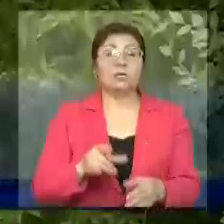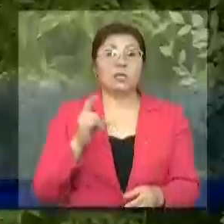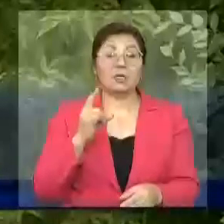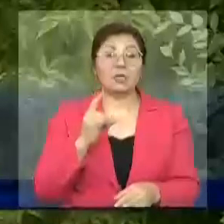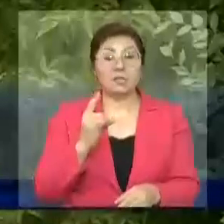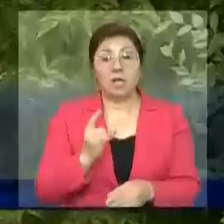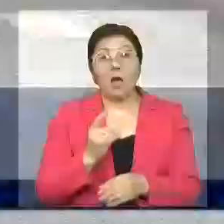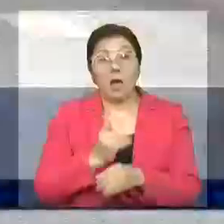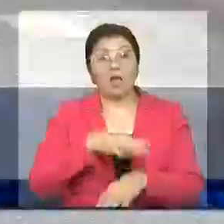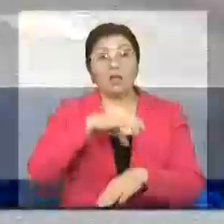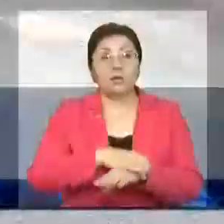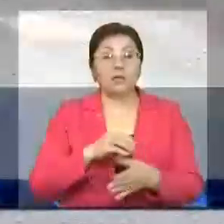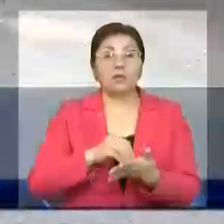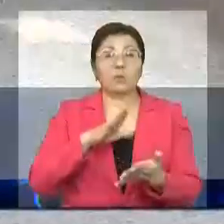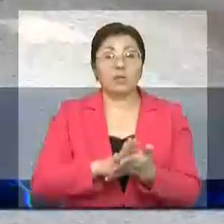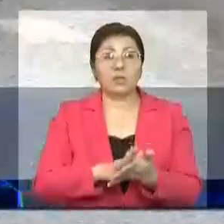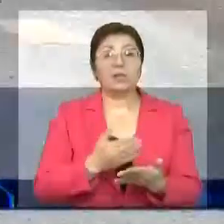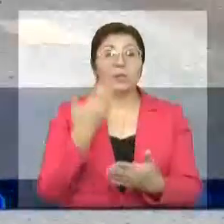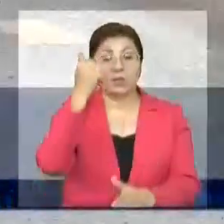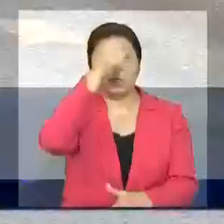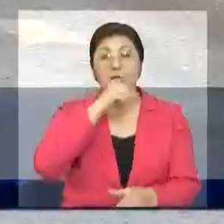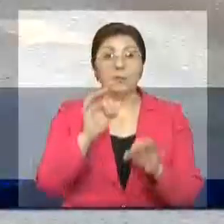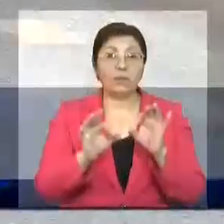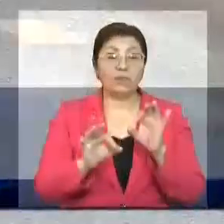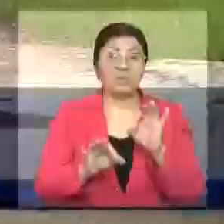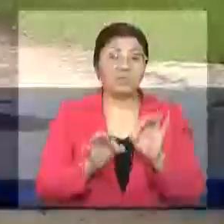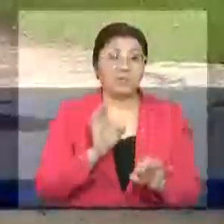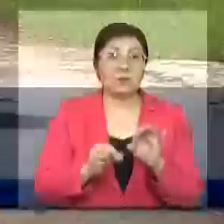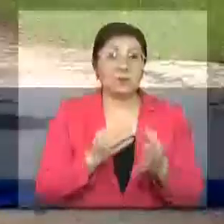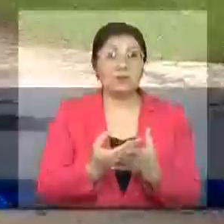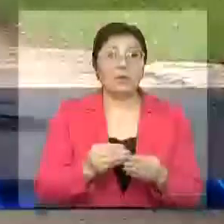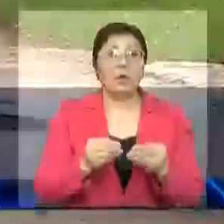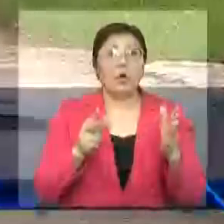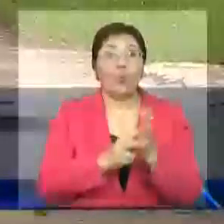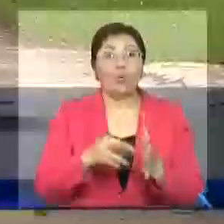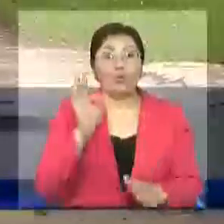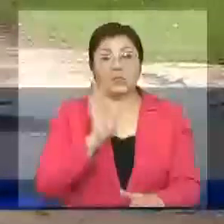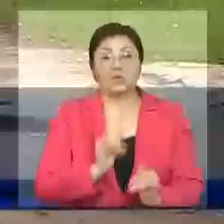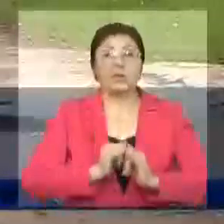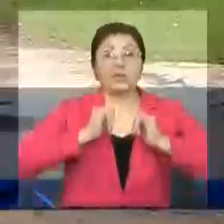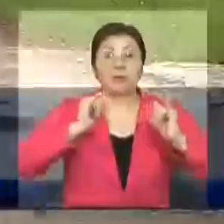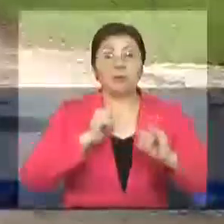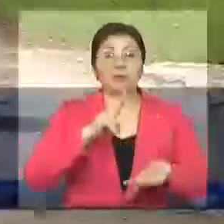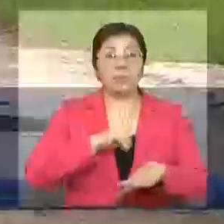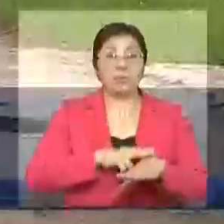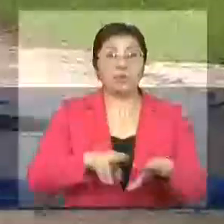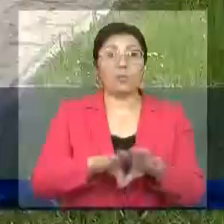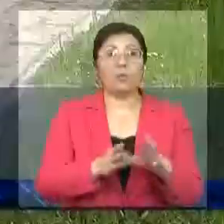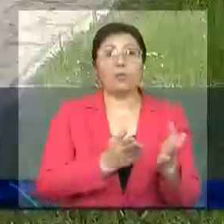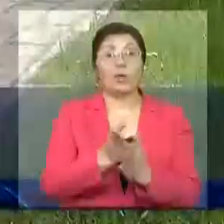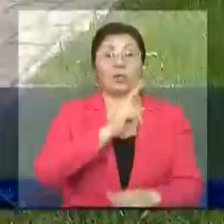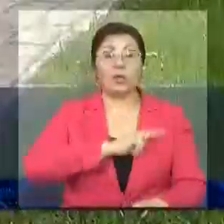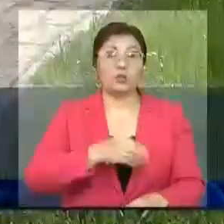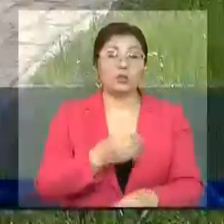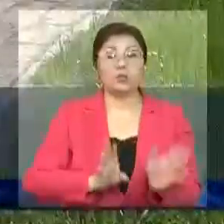Оның 82-сі бойынша шешім шықты. Былтырғы жылмен салыстырғанда қылмысты ашу 18%-ға өскен. Полицияның бұл бағыттағы жұмысы